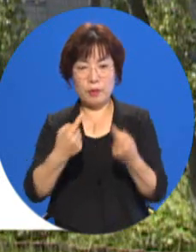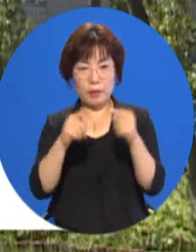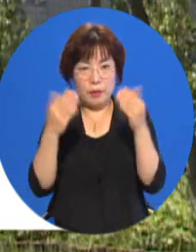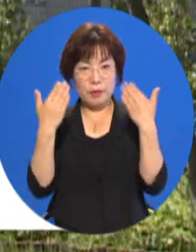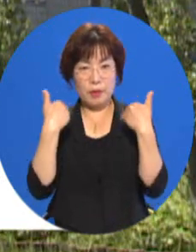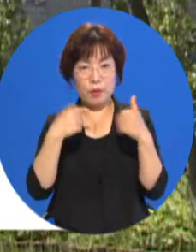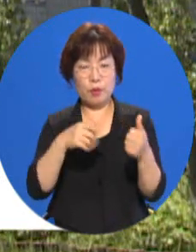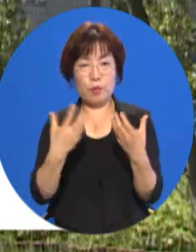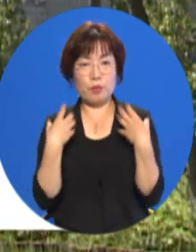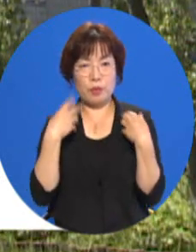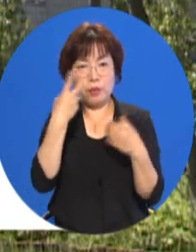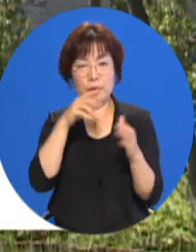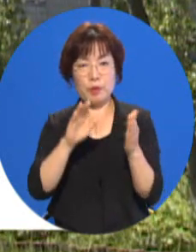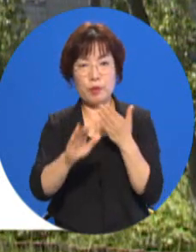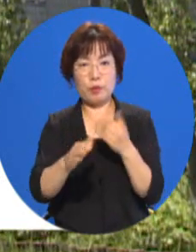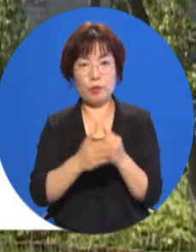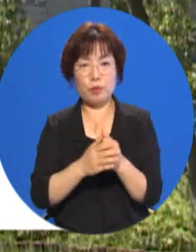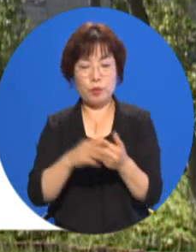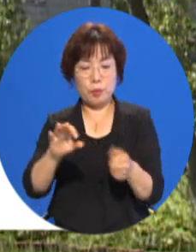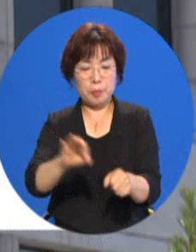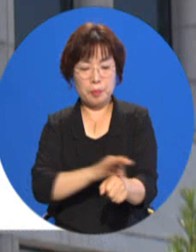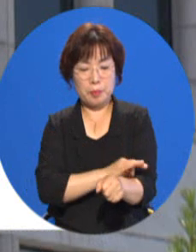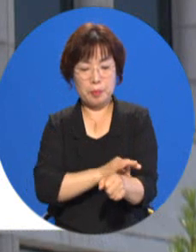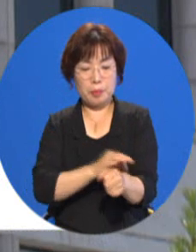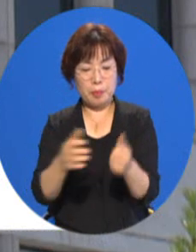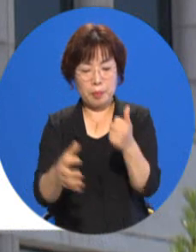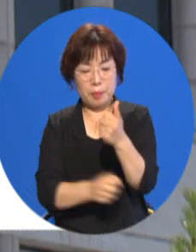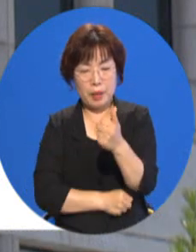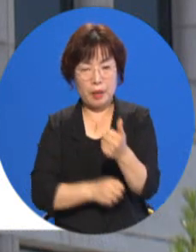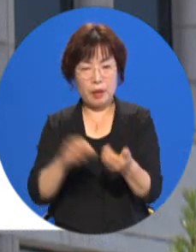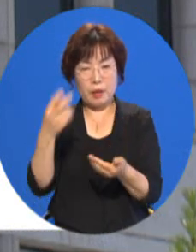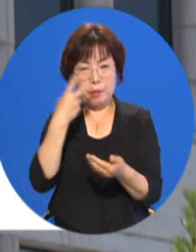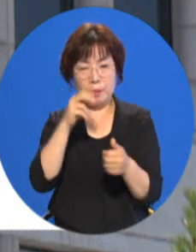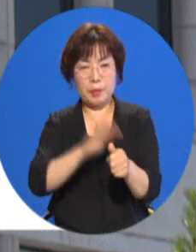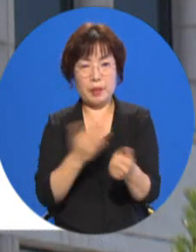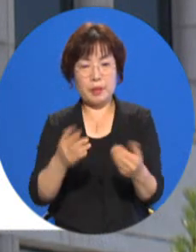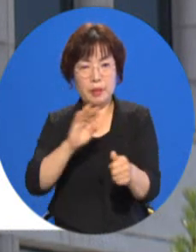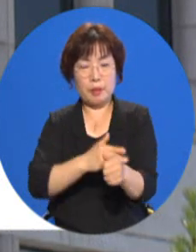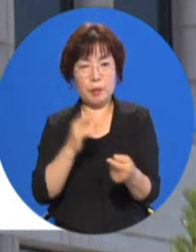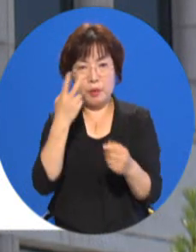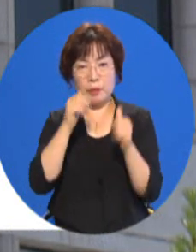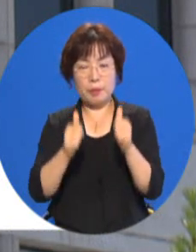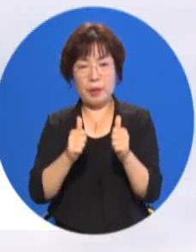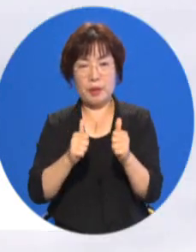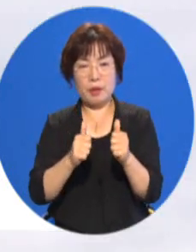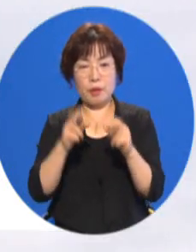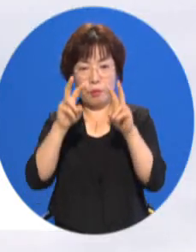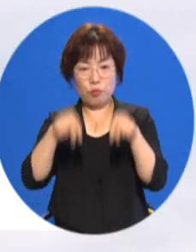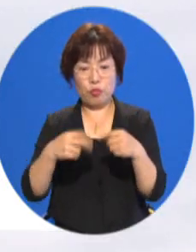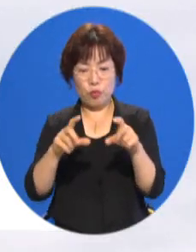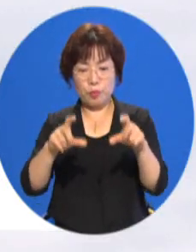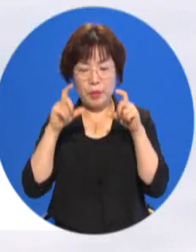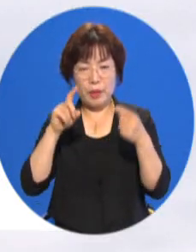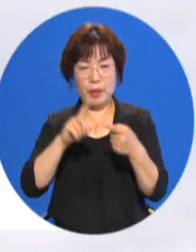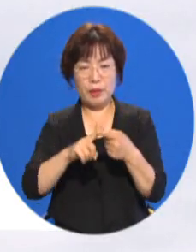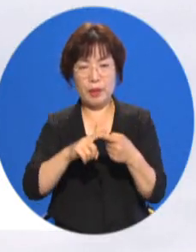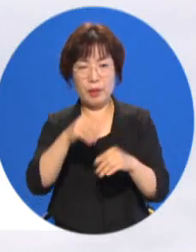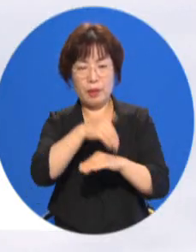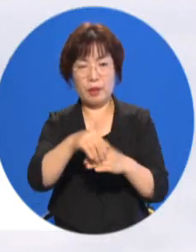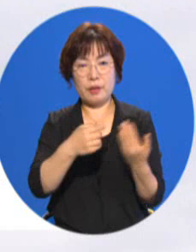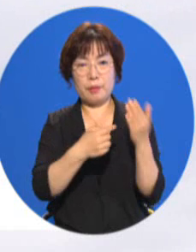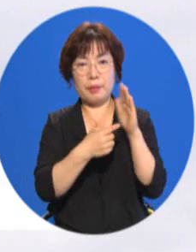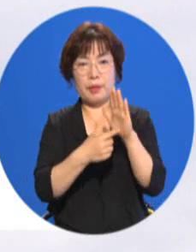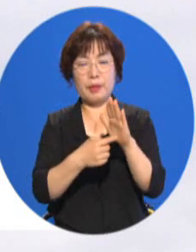동신대학교는 교육부 감사 이후 횡령 배임죄로 검찰에 고발됐지만 관련 혐의와는 무관하다는 무혐의 처분을